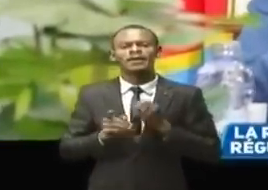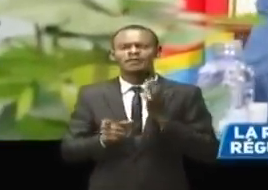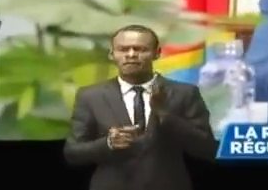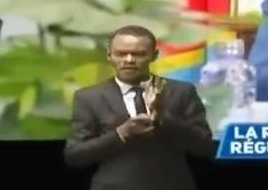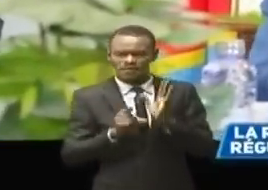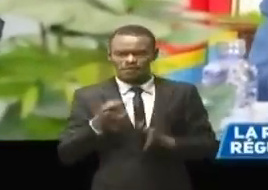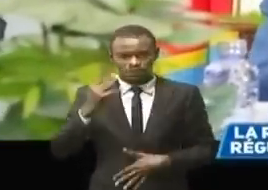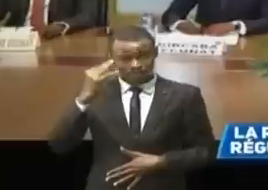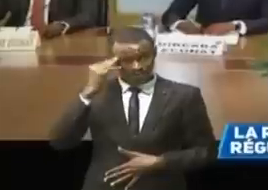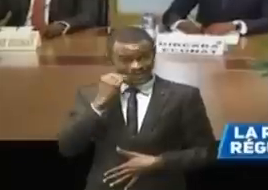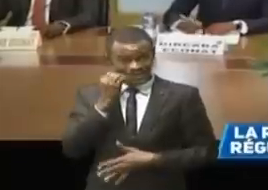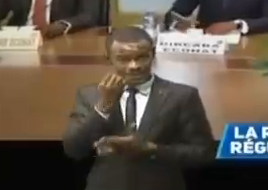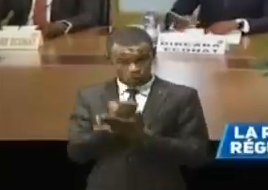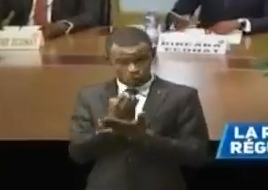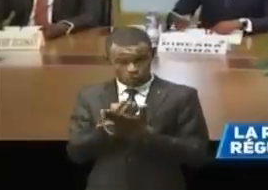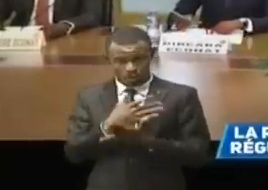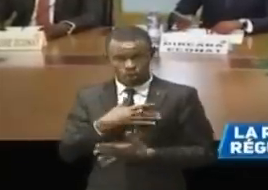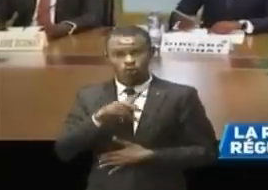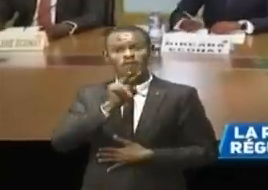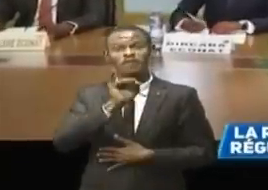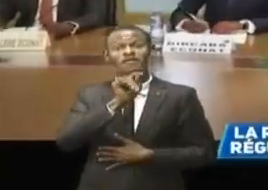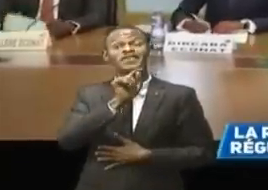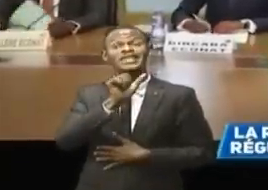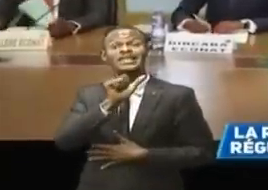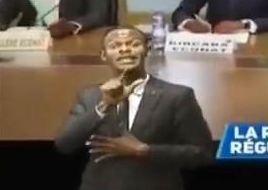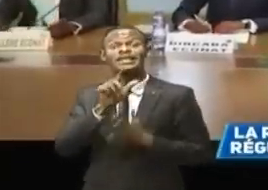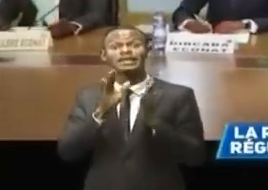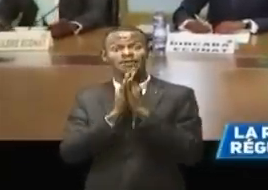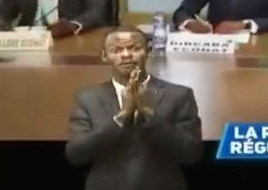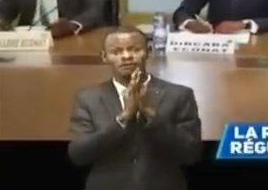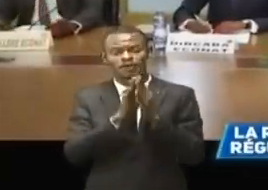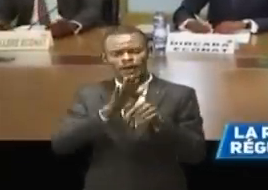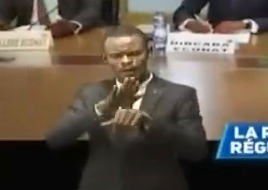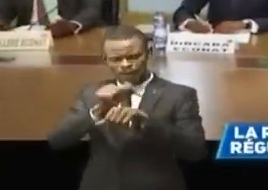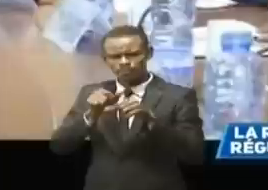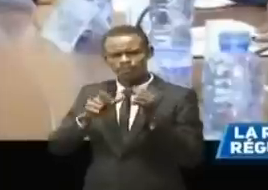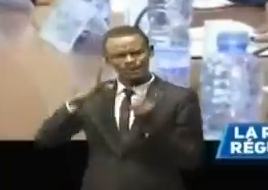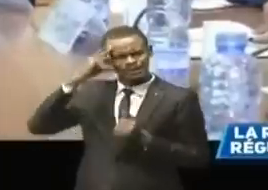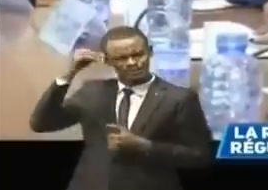à la cellule technique de se mettre au travail pour mettre en place